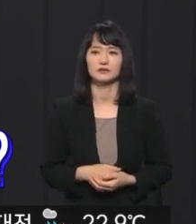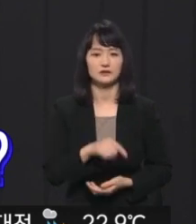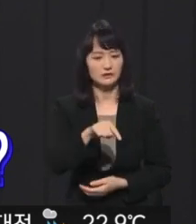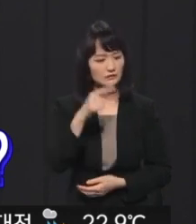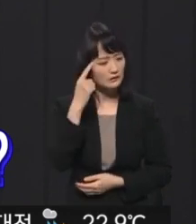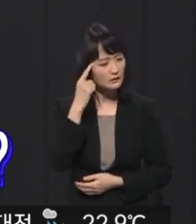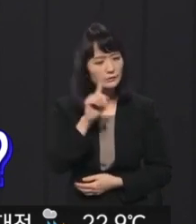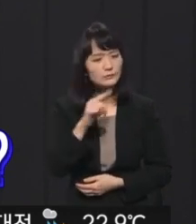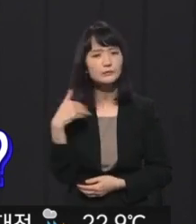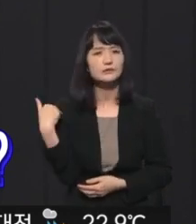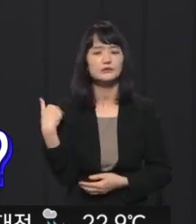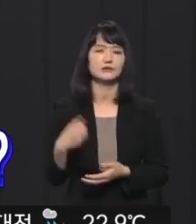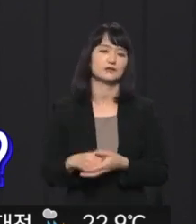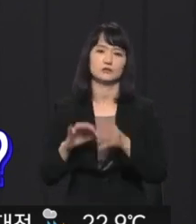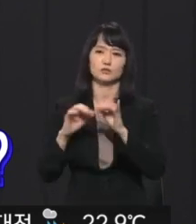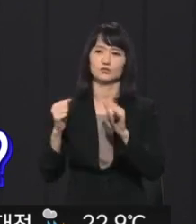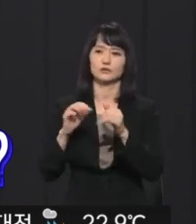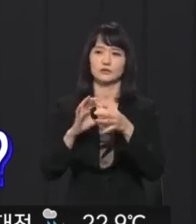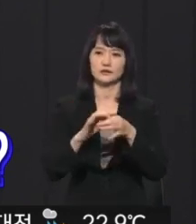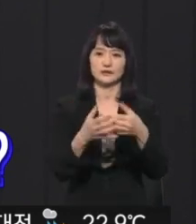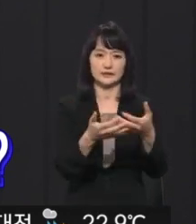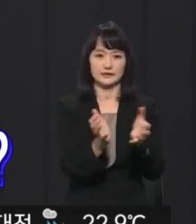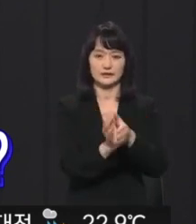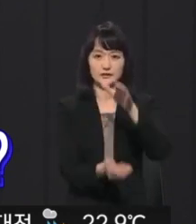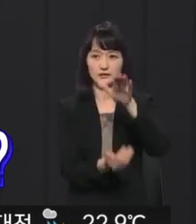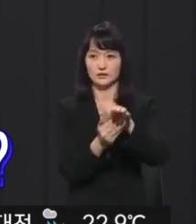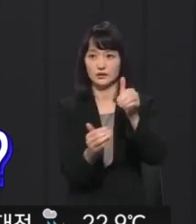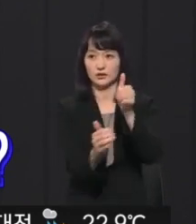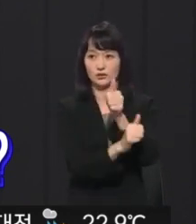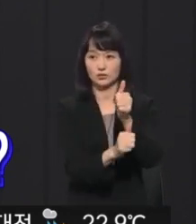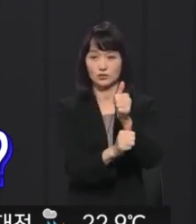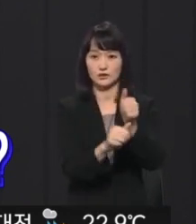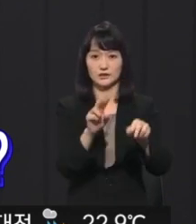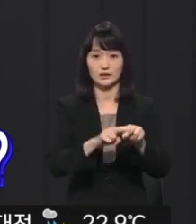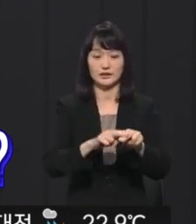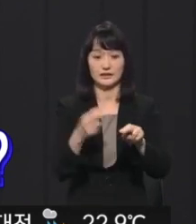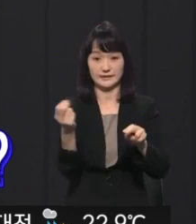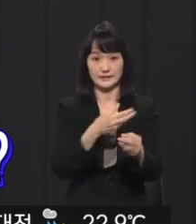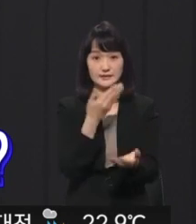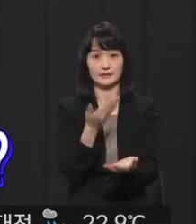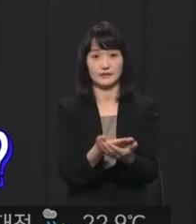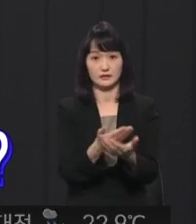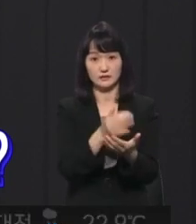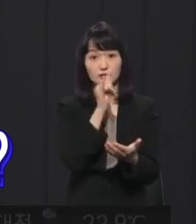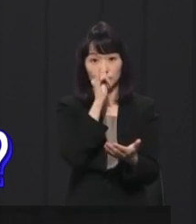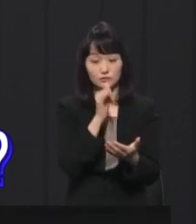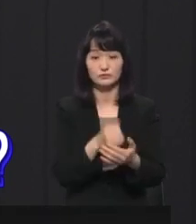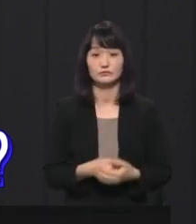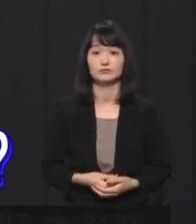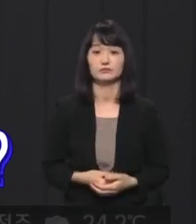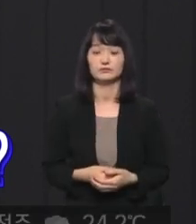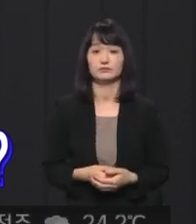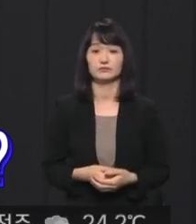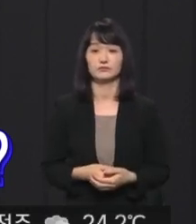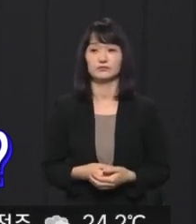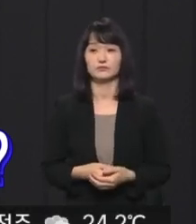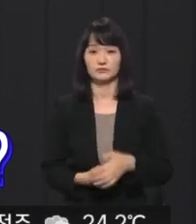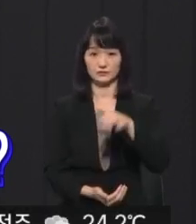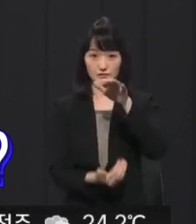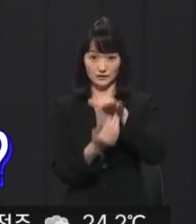모르겠는데 국민의 당 목 최고위원을 다시 달라고 할 수 있지 않나 라는 어 그거 있을 수 있고요 그리고 저희가